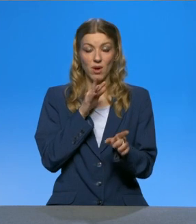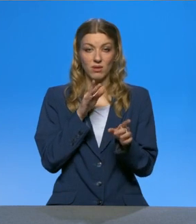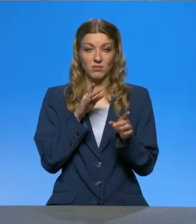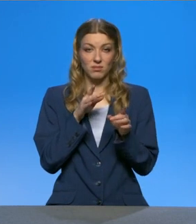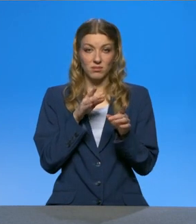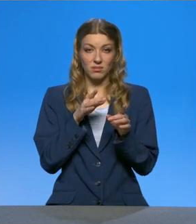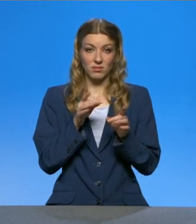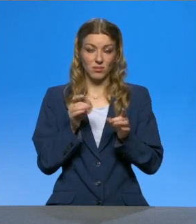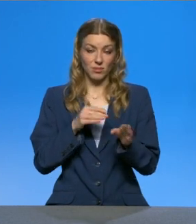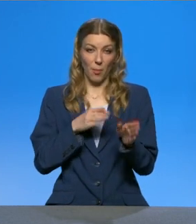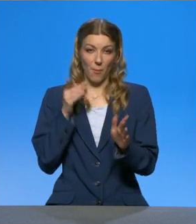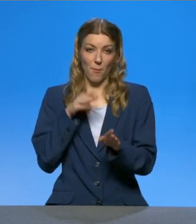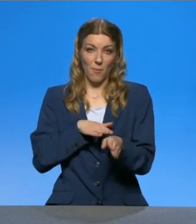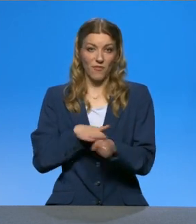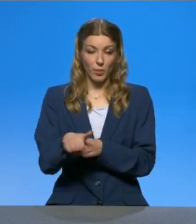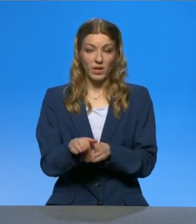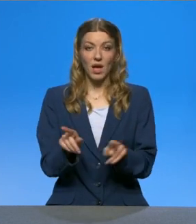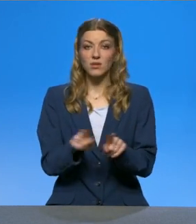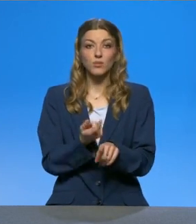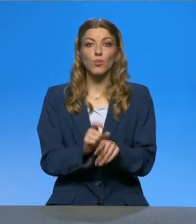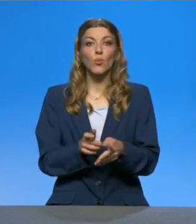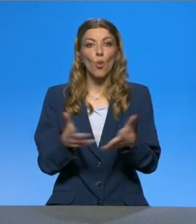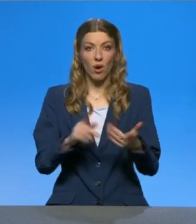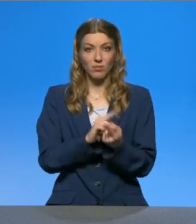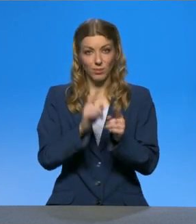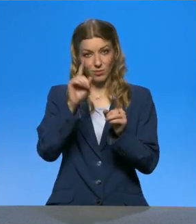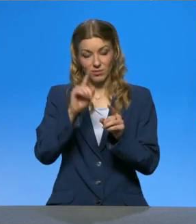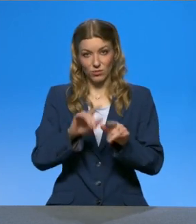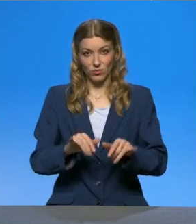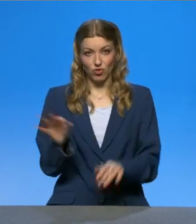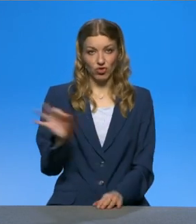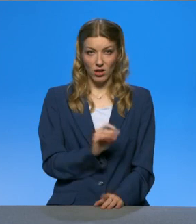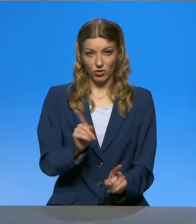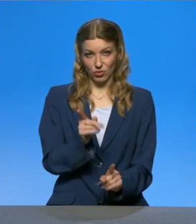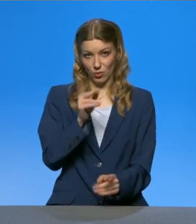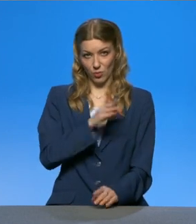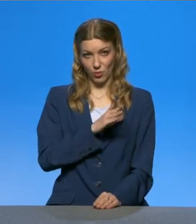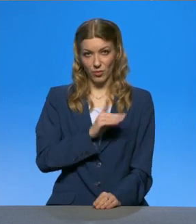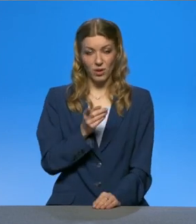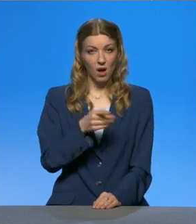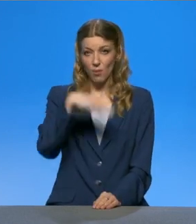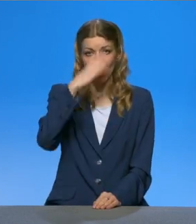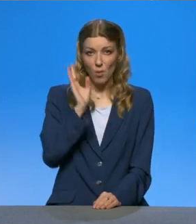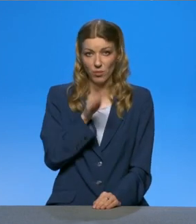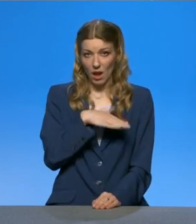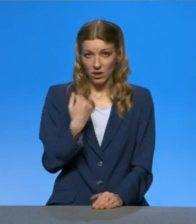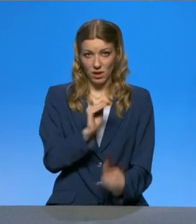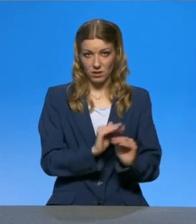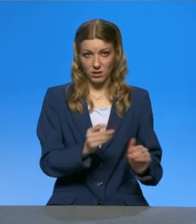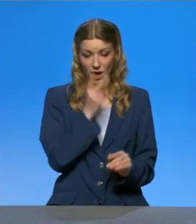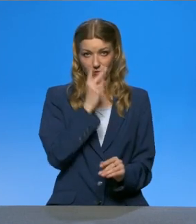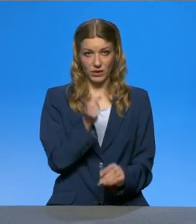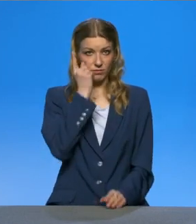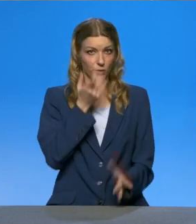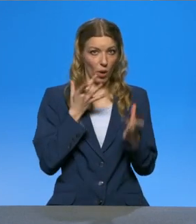больше популярности, потому что родители не хотят видеть своих детей постоянно в смартфонах, да, поэтому мне кажется, что мы можем